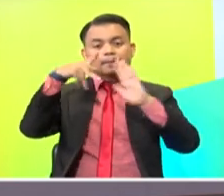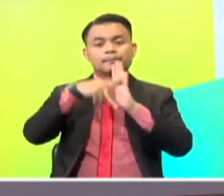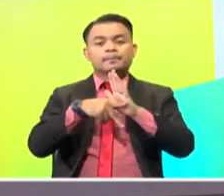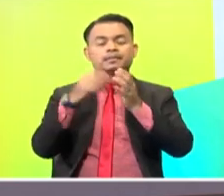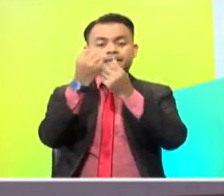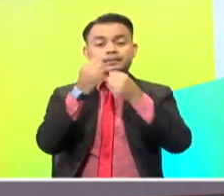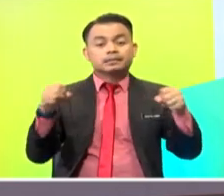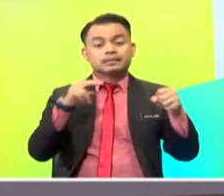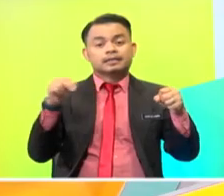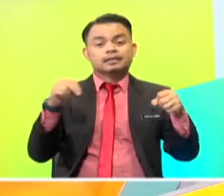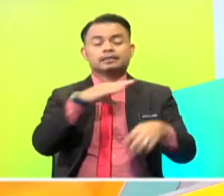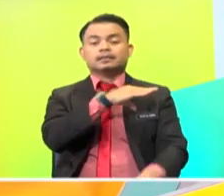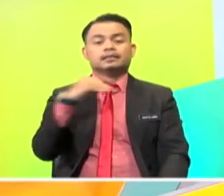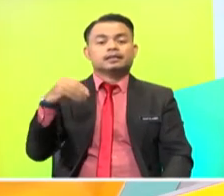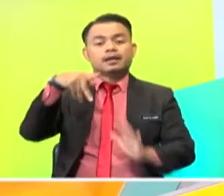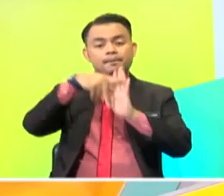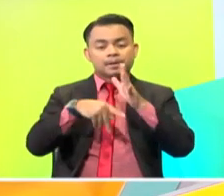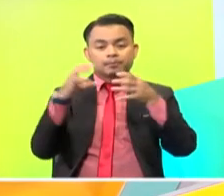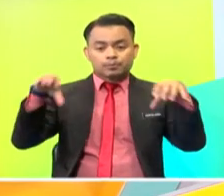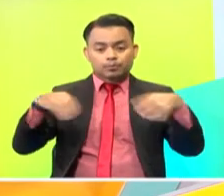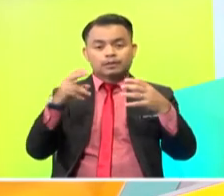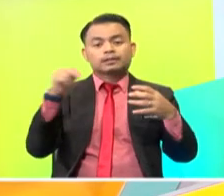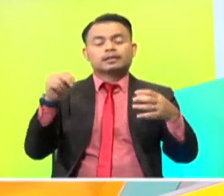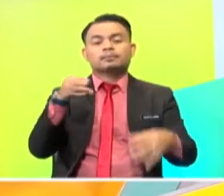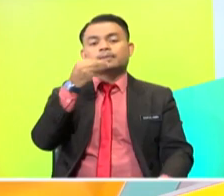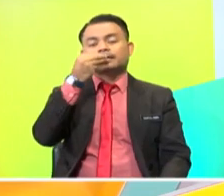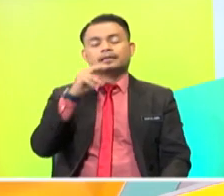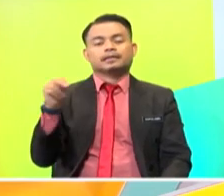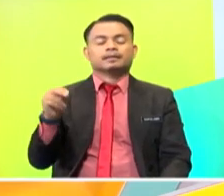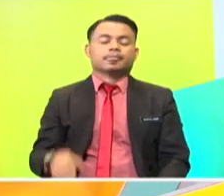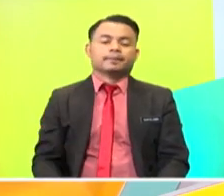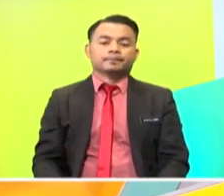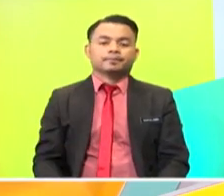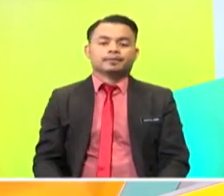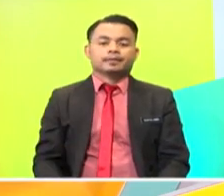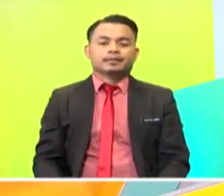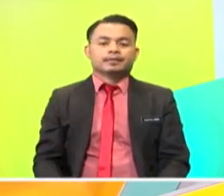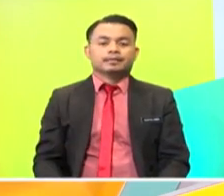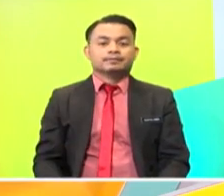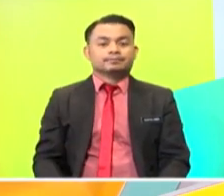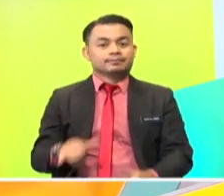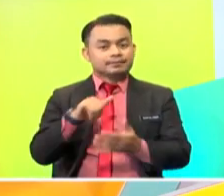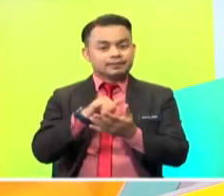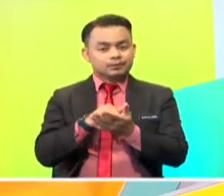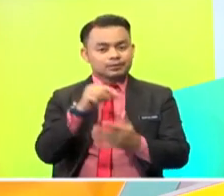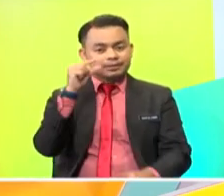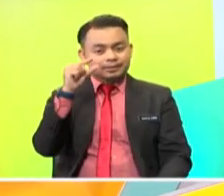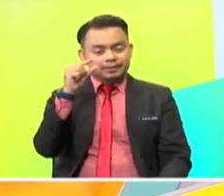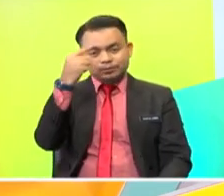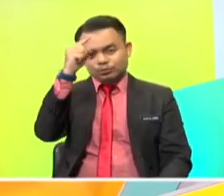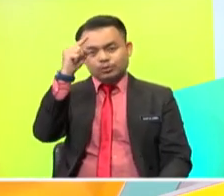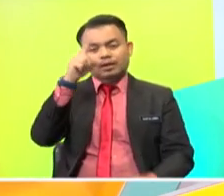ah itu dia sedikit mungkin cloudies itu untuk apa yang kita akan belajar pada hari ini tapi sebelum itu